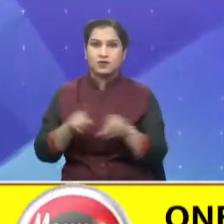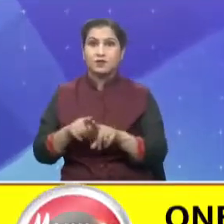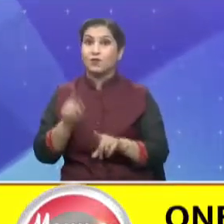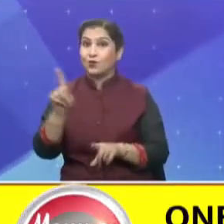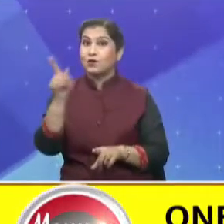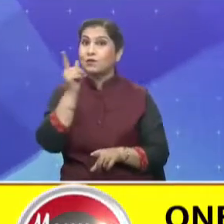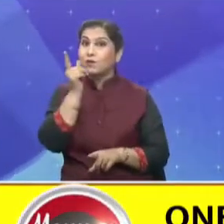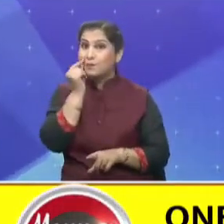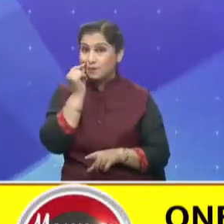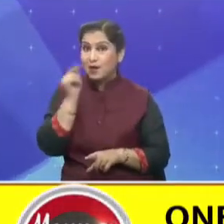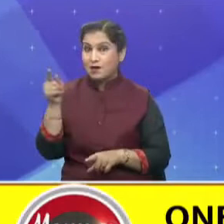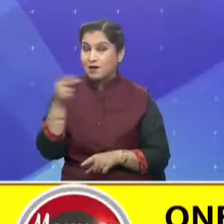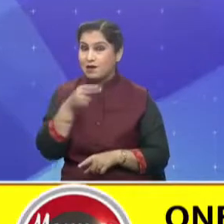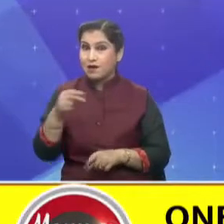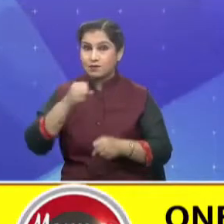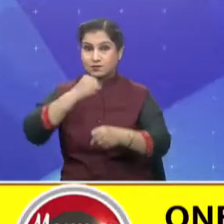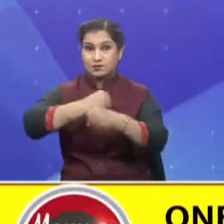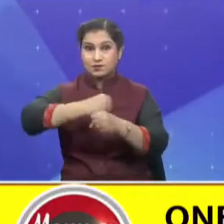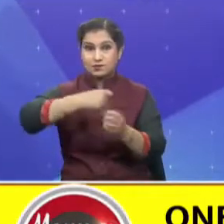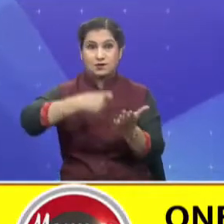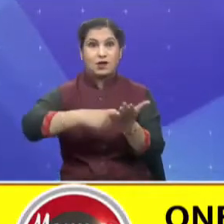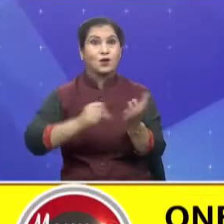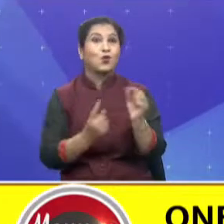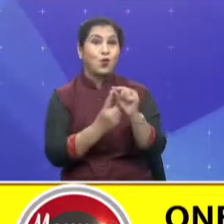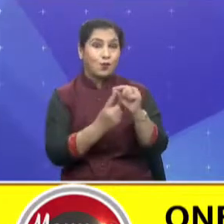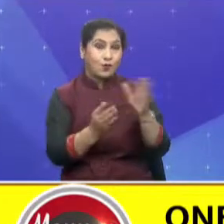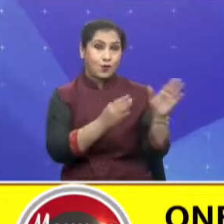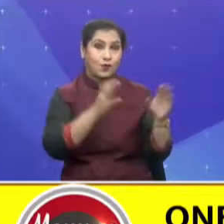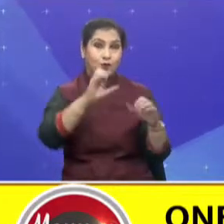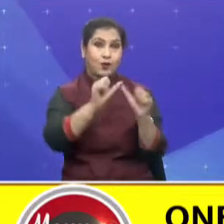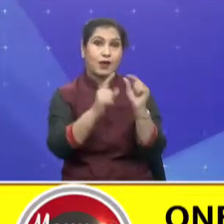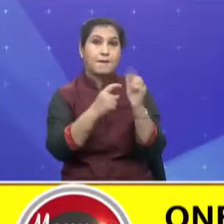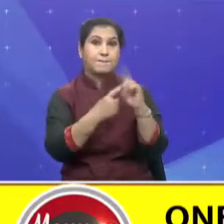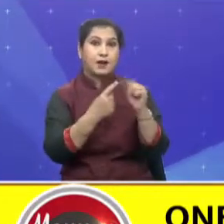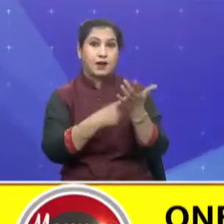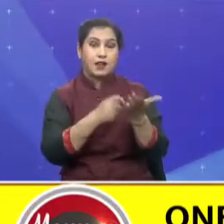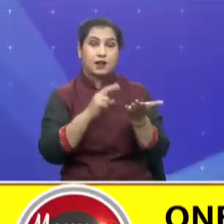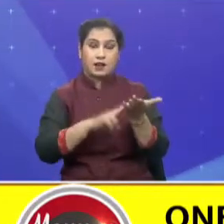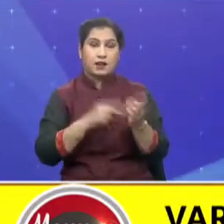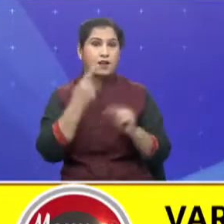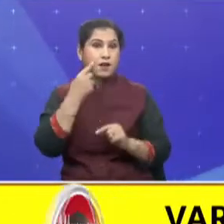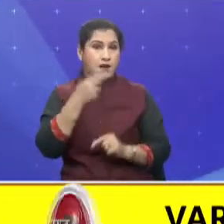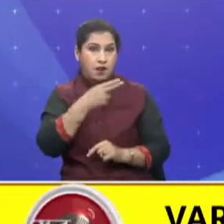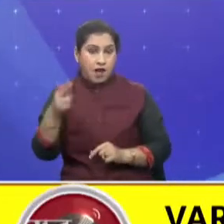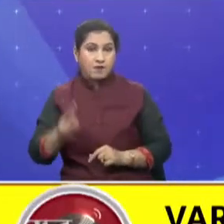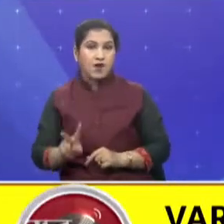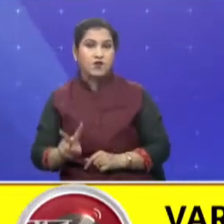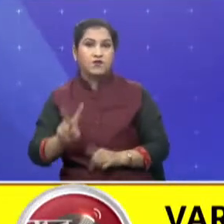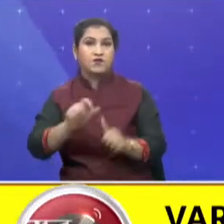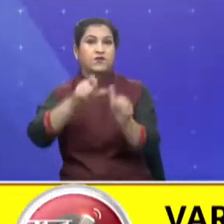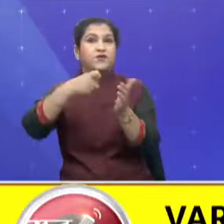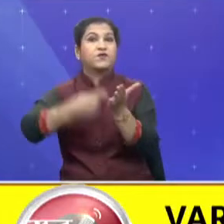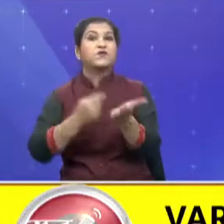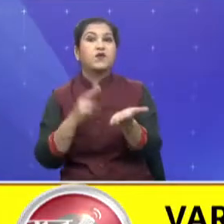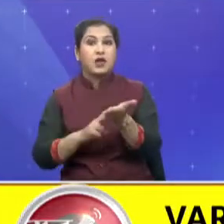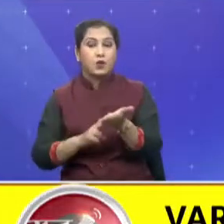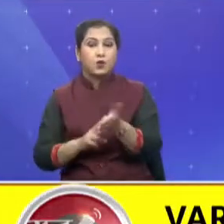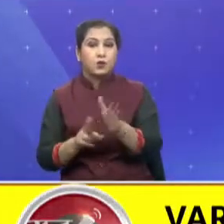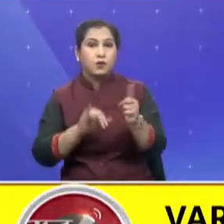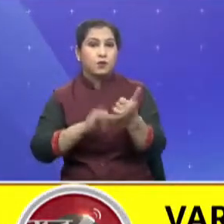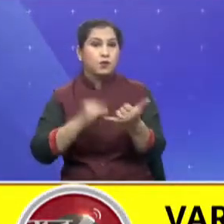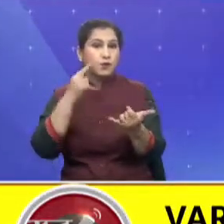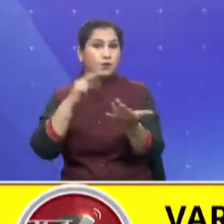ही एक जीवन रहा ग्रुप कैप्टन वरुण सिंह का। वरुण सिंह उस हेलीकॉप्टर को उड़ा रहे